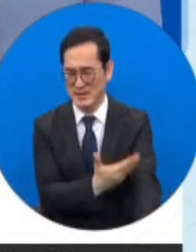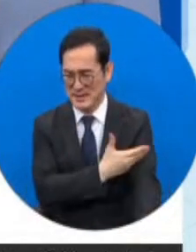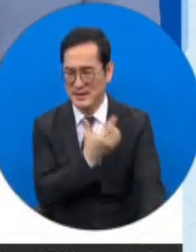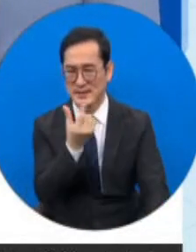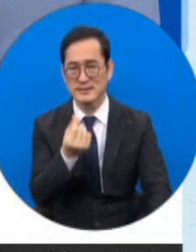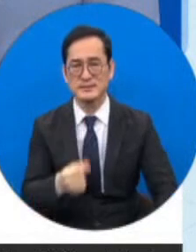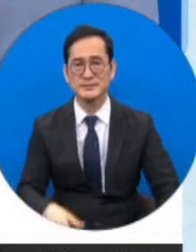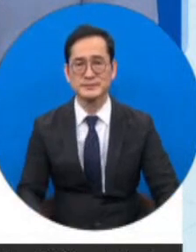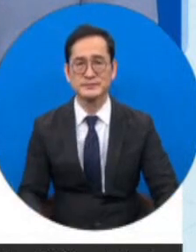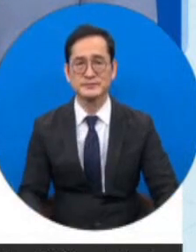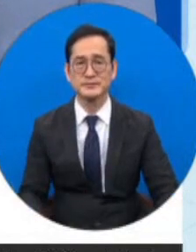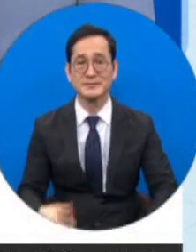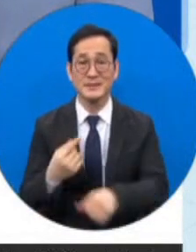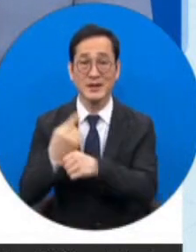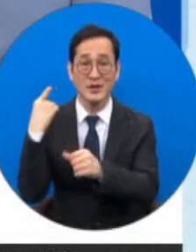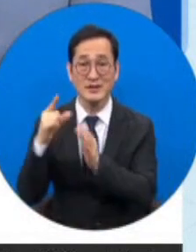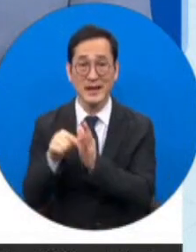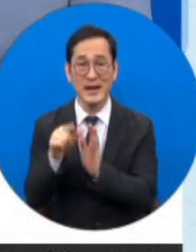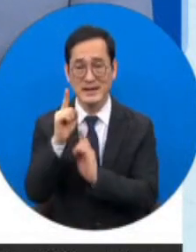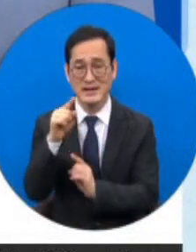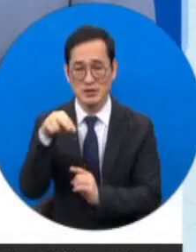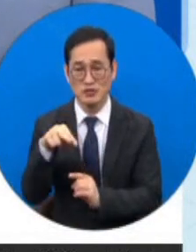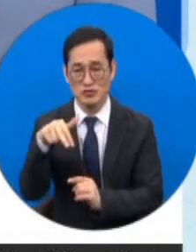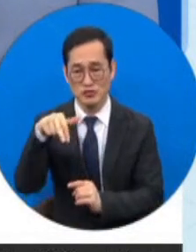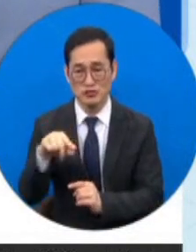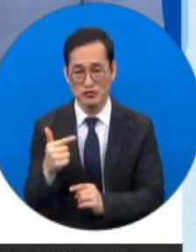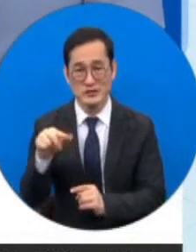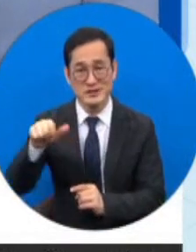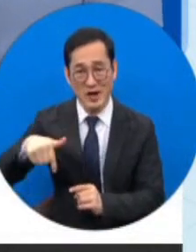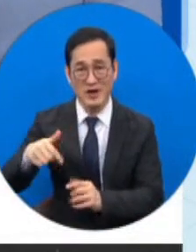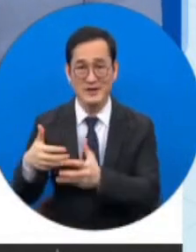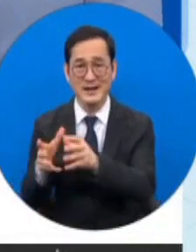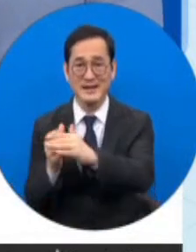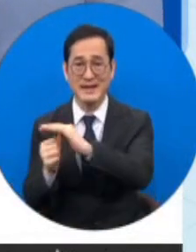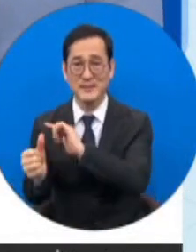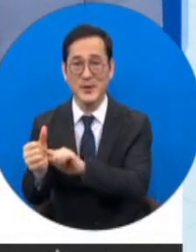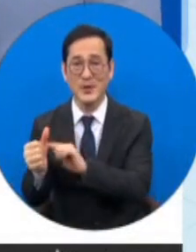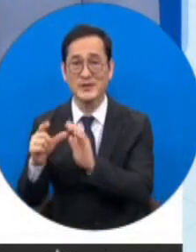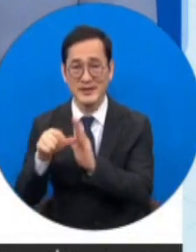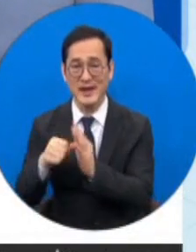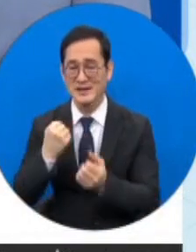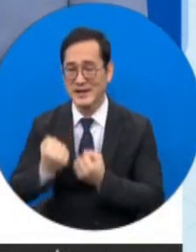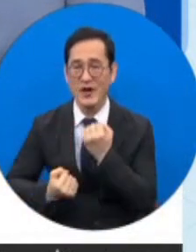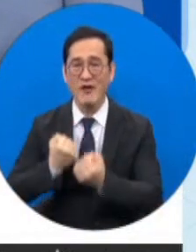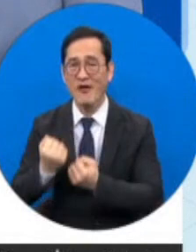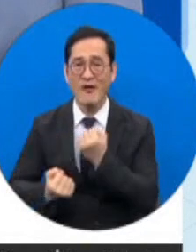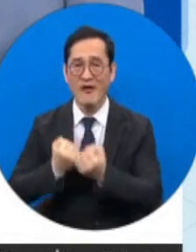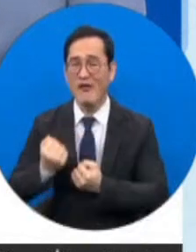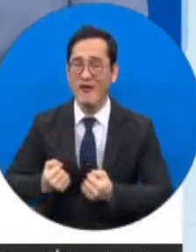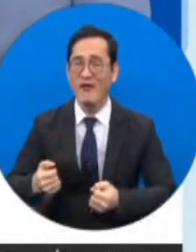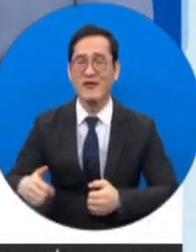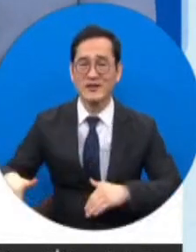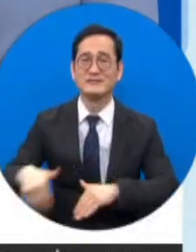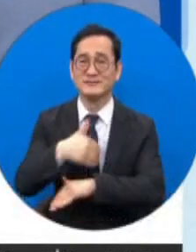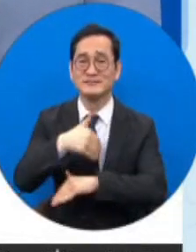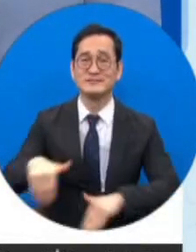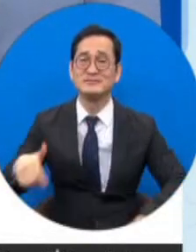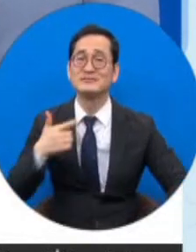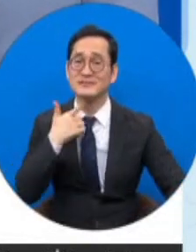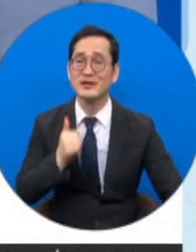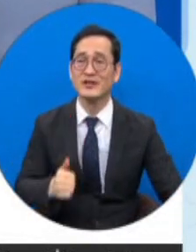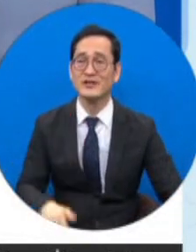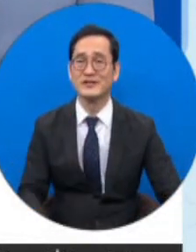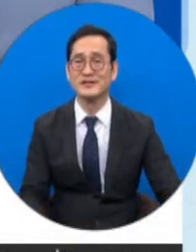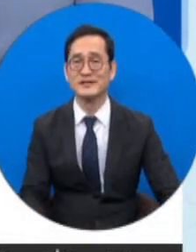작년에 이준석 그 대표 처음 됐을 때도 따르게 타구요 또 출근 아 그렇지 않았으니까 저는 뭐 그